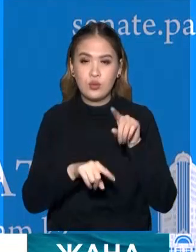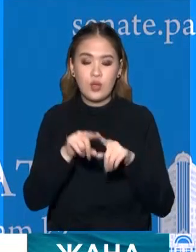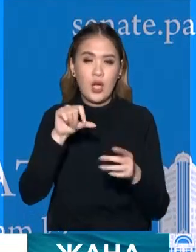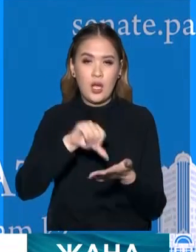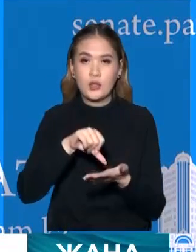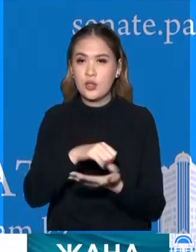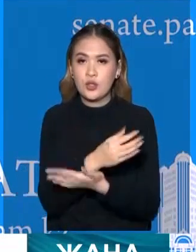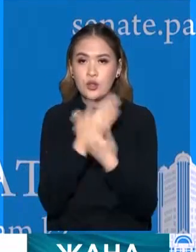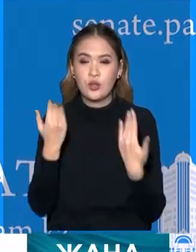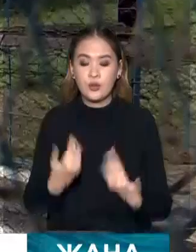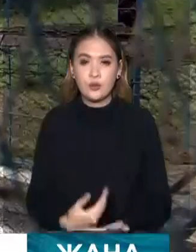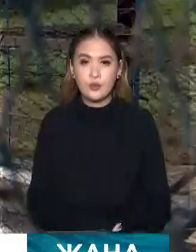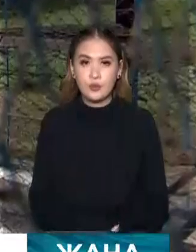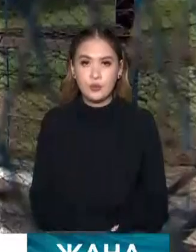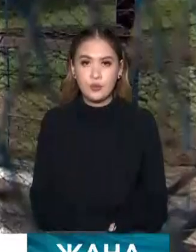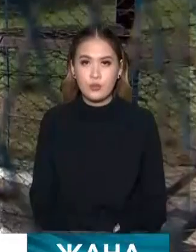жоқ.